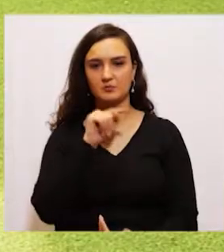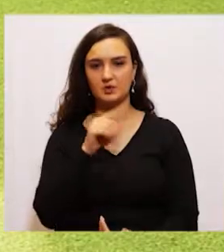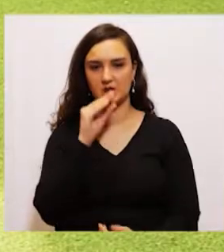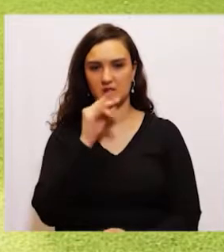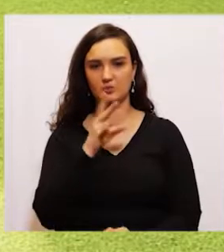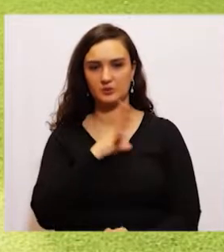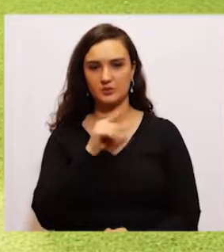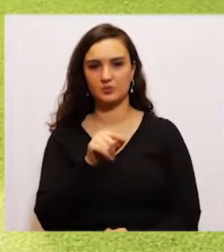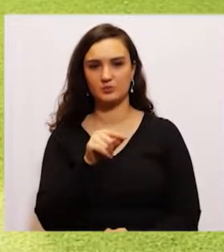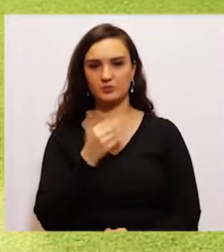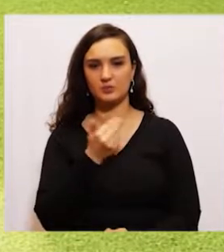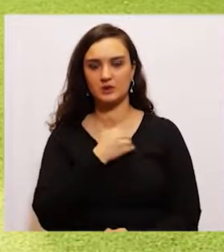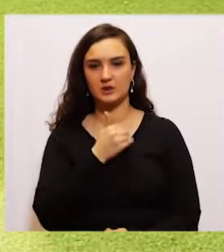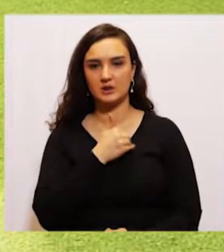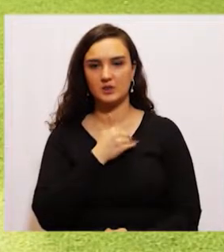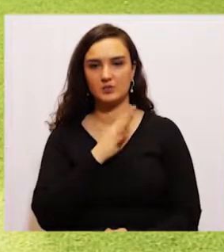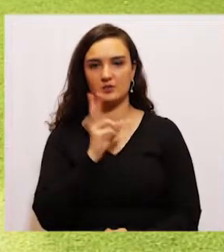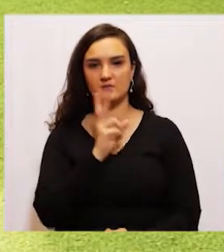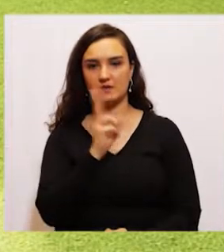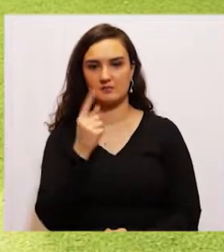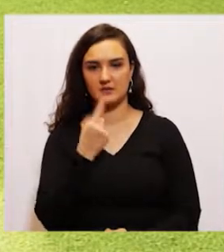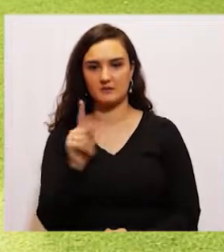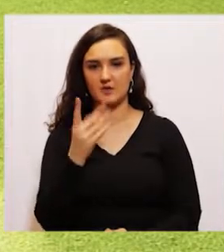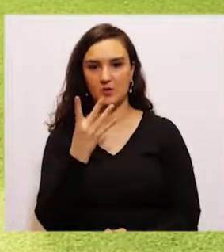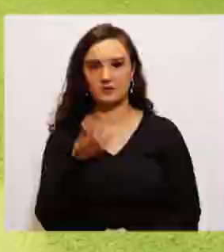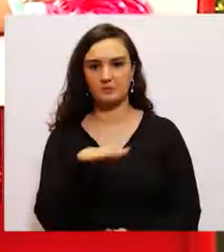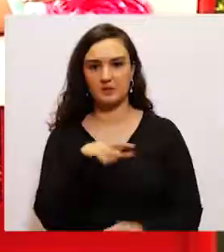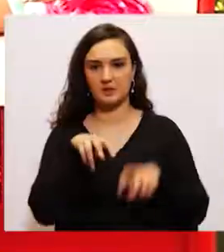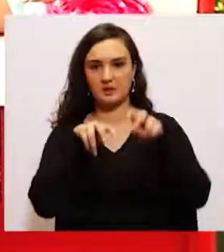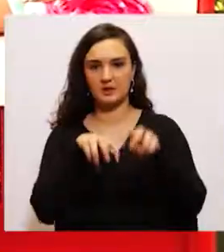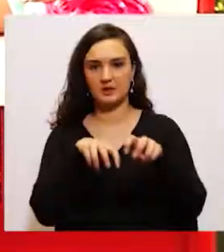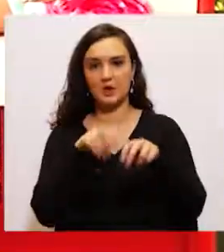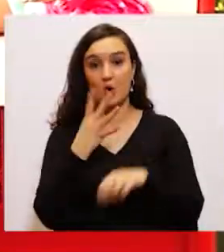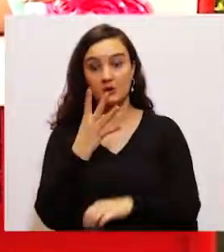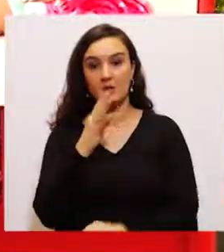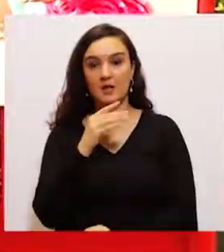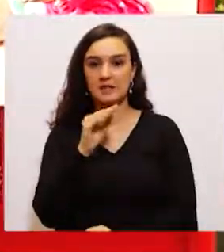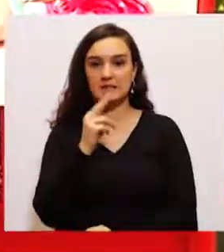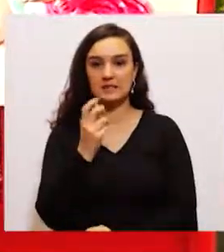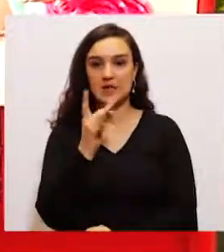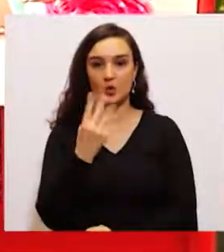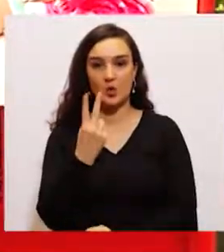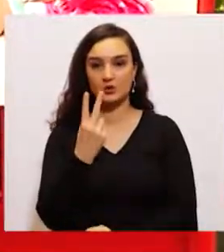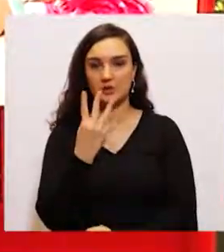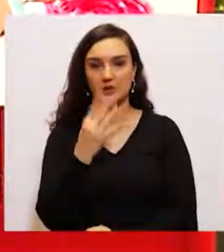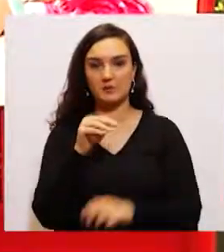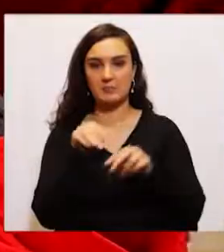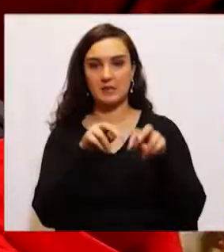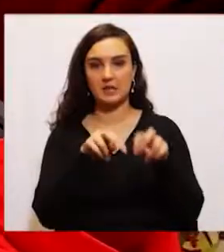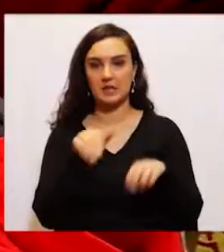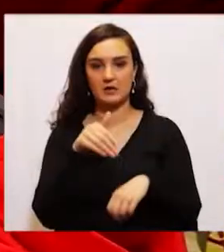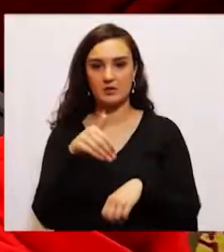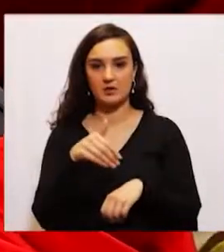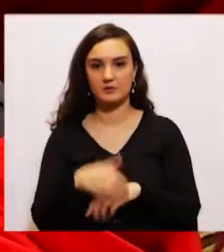ძაღლი. ან თუ გინდა ეს იყოს ვინმე სხვა, 4 ფეხიანი წერო. წეროს არა აქვს 4 ფეხი უკაცრავად,